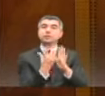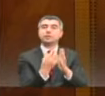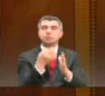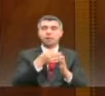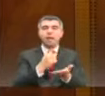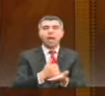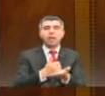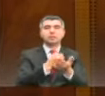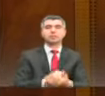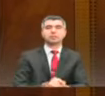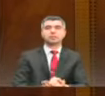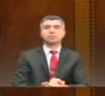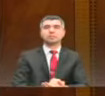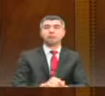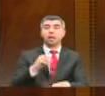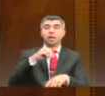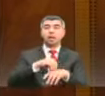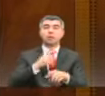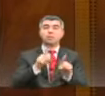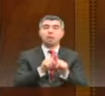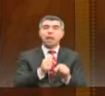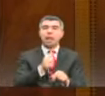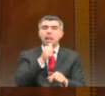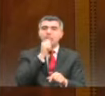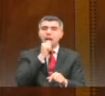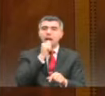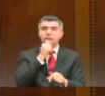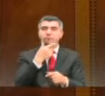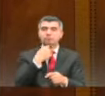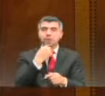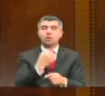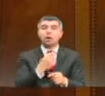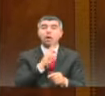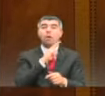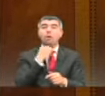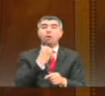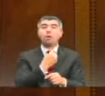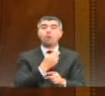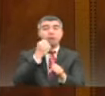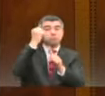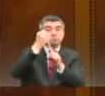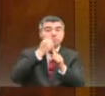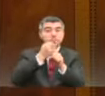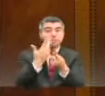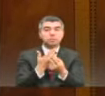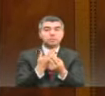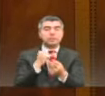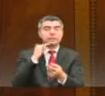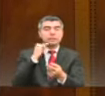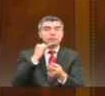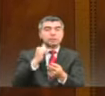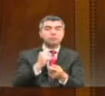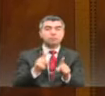واعتمادا للمخطط الوطني للماء، ستعمل الحكومة على تفعيل برامجه ومواصلة تعزيز